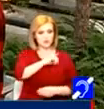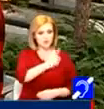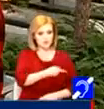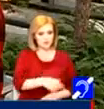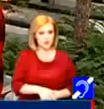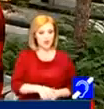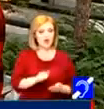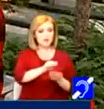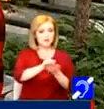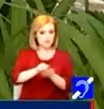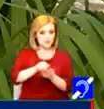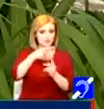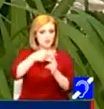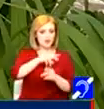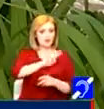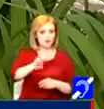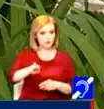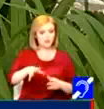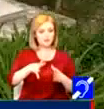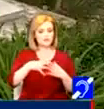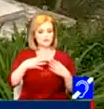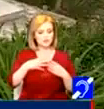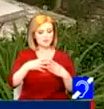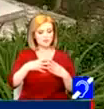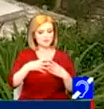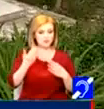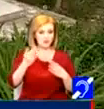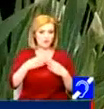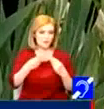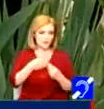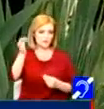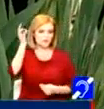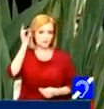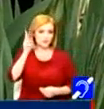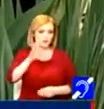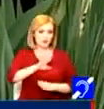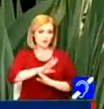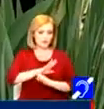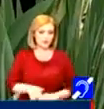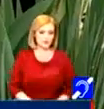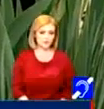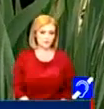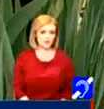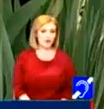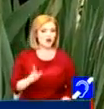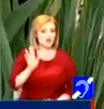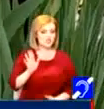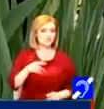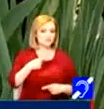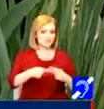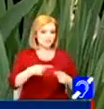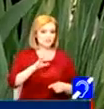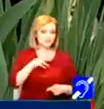familia Damaschin să-i pomenească pe cei care au plecat în lumea celor drepți. După cum spune tradiția, trebuie să le dai și celor morți să bea